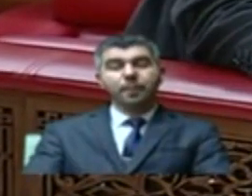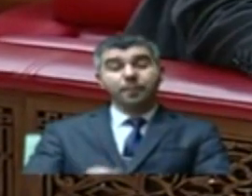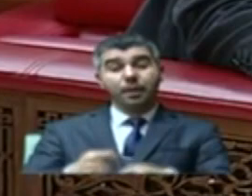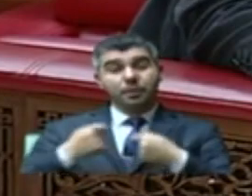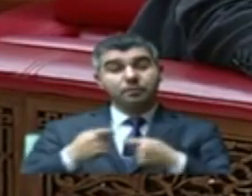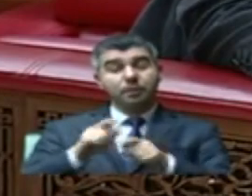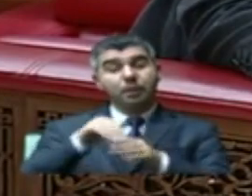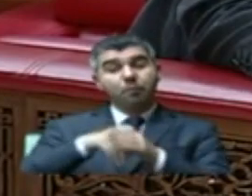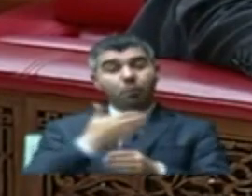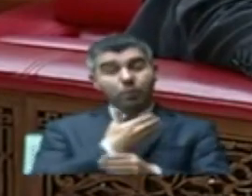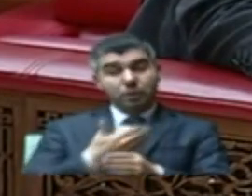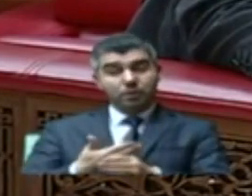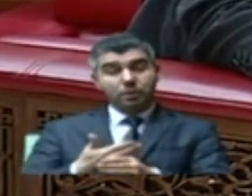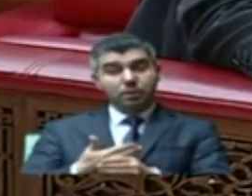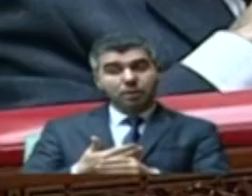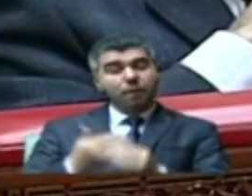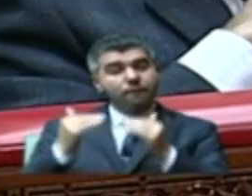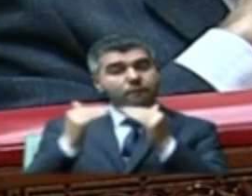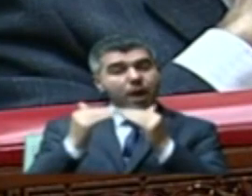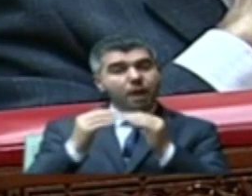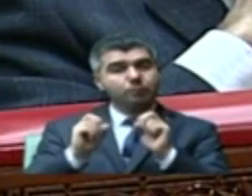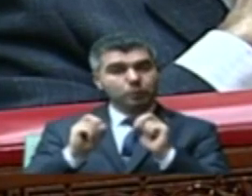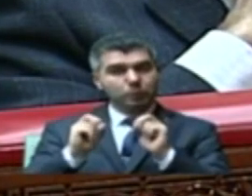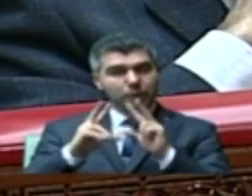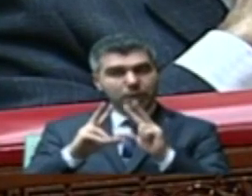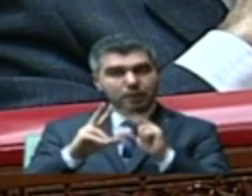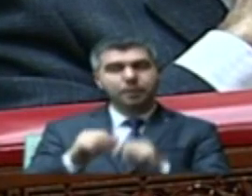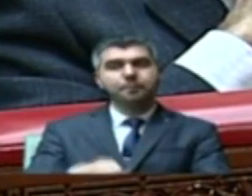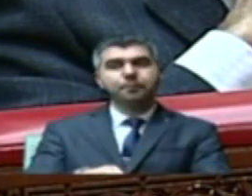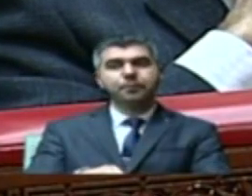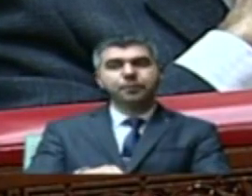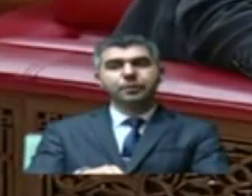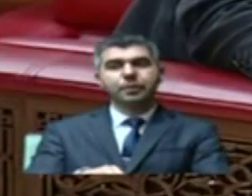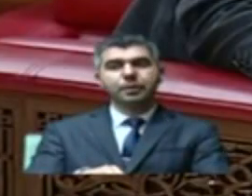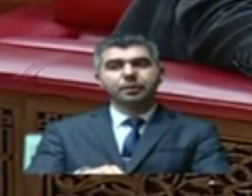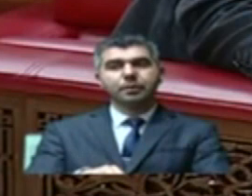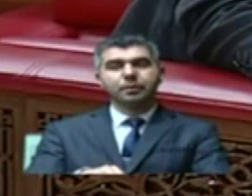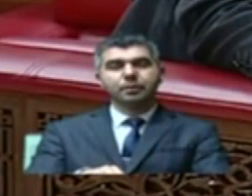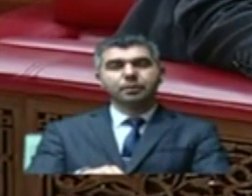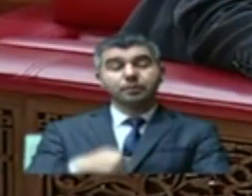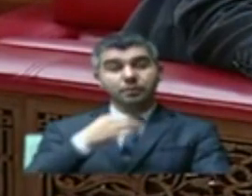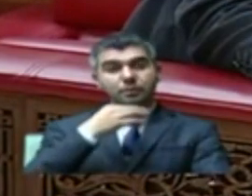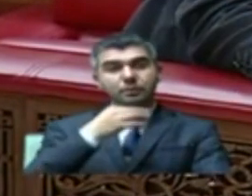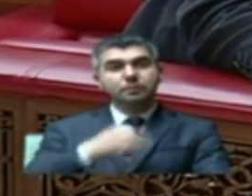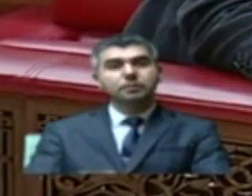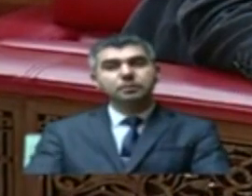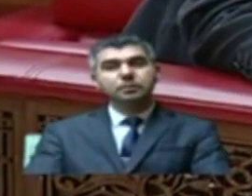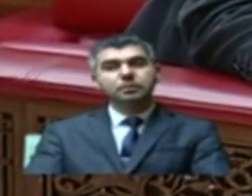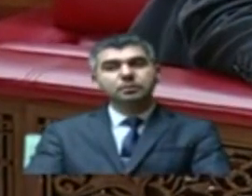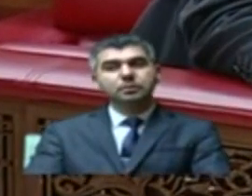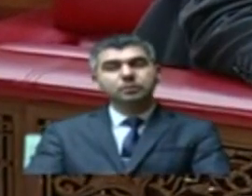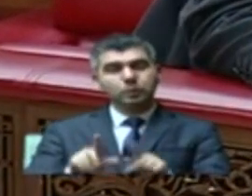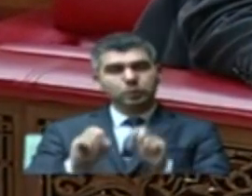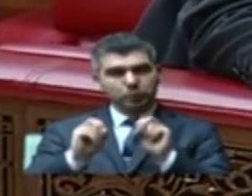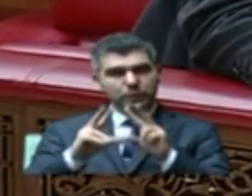سيد المستشار، أنا أتفق تماما مع ما تفضلتم به، وأود أن أحيي تفاعل